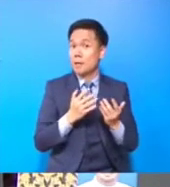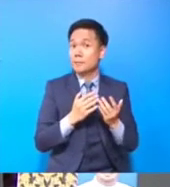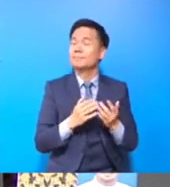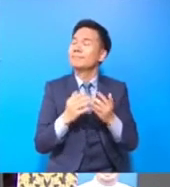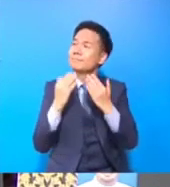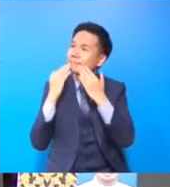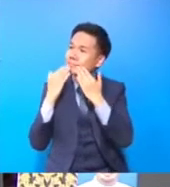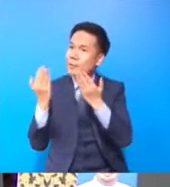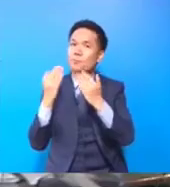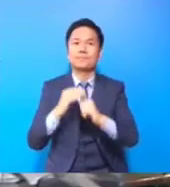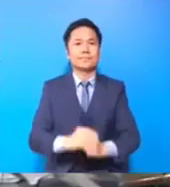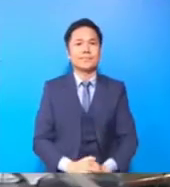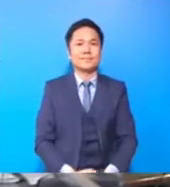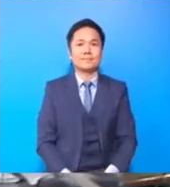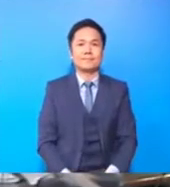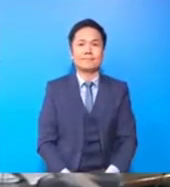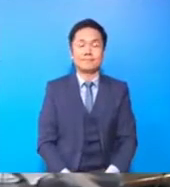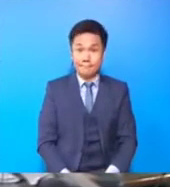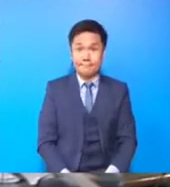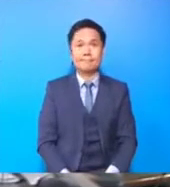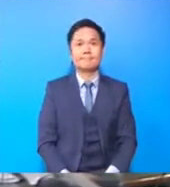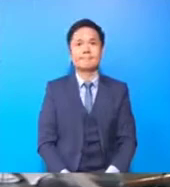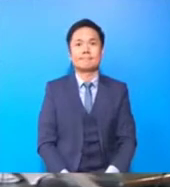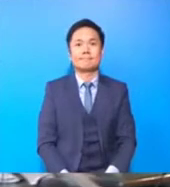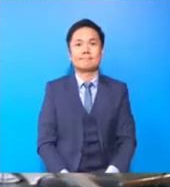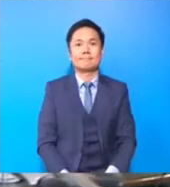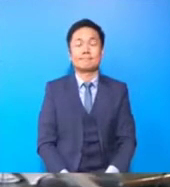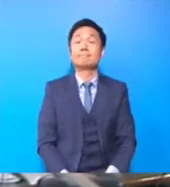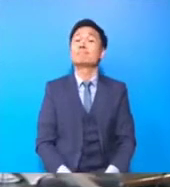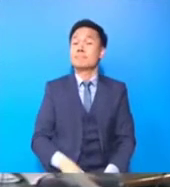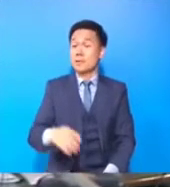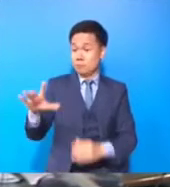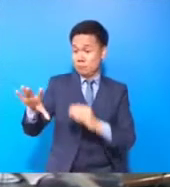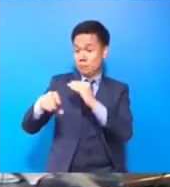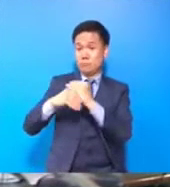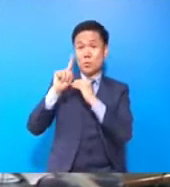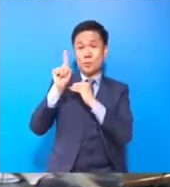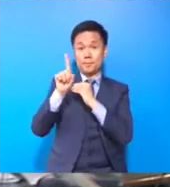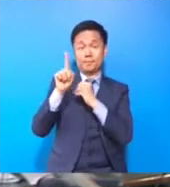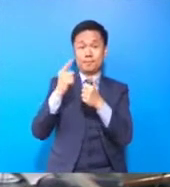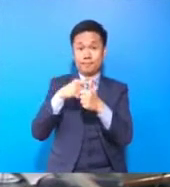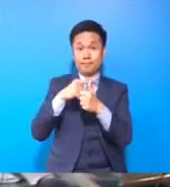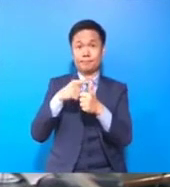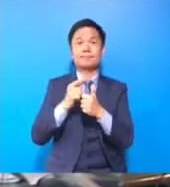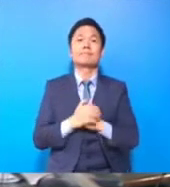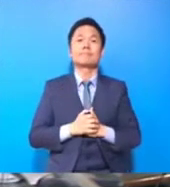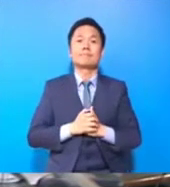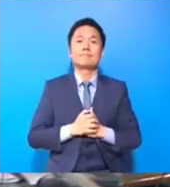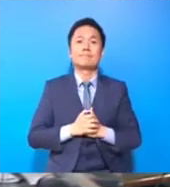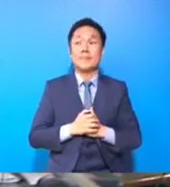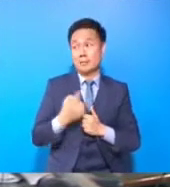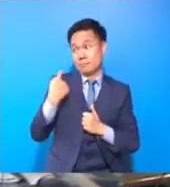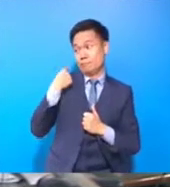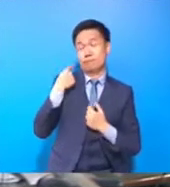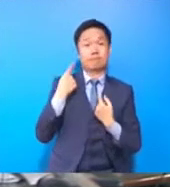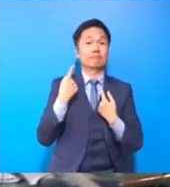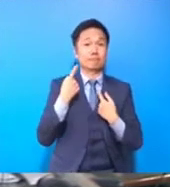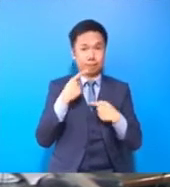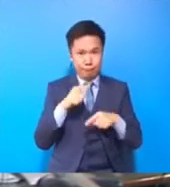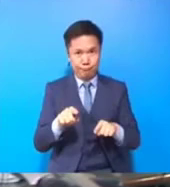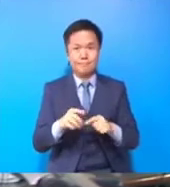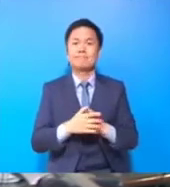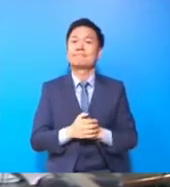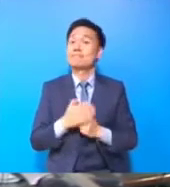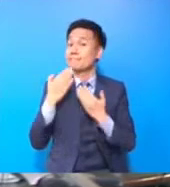scence masuk clan tambahannya pertama kasih atas jawaban yang diberikan oleh pihak